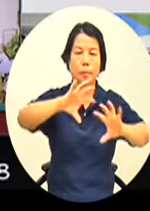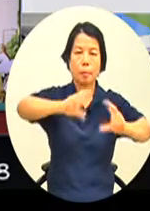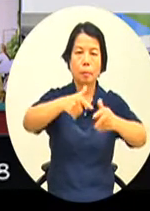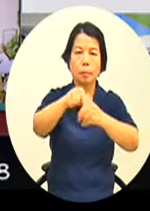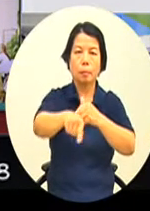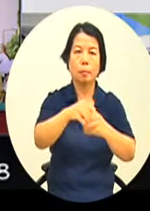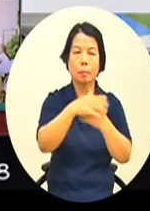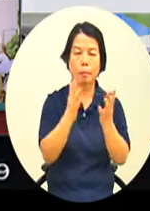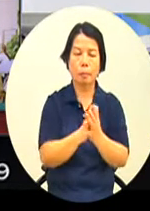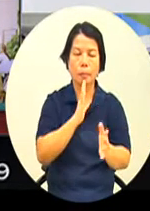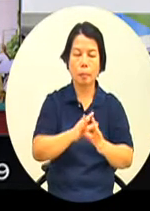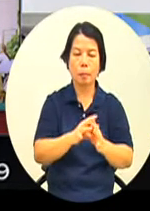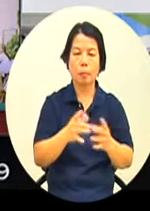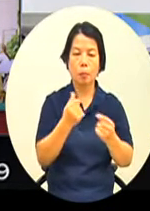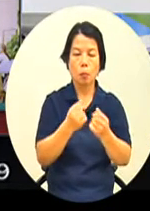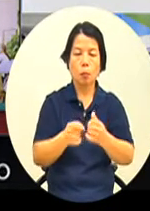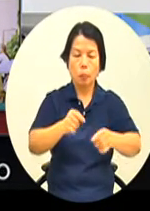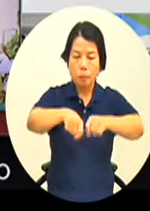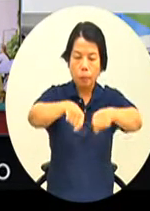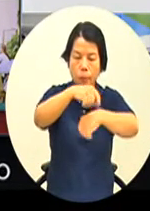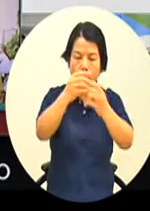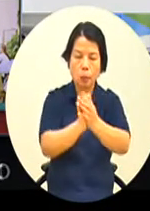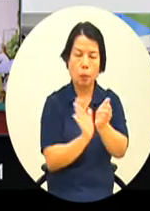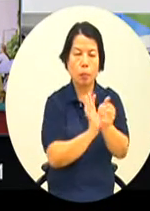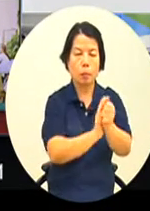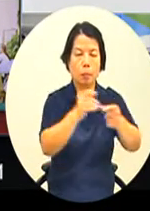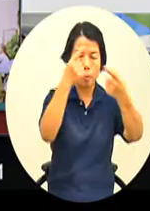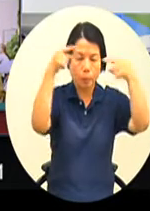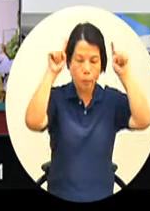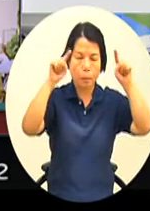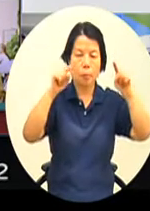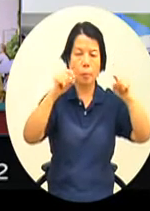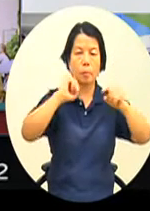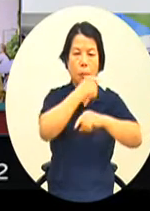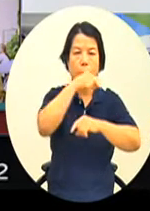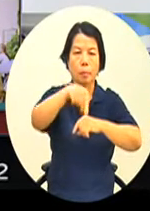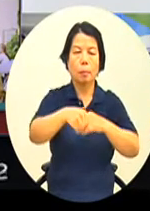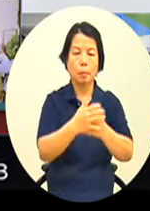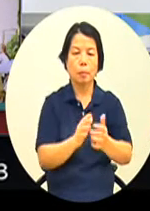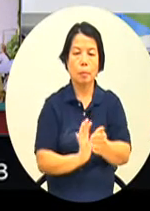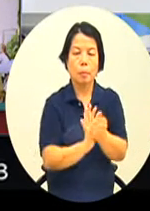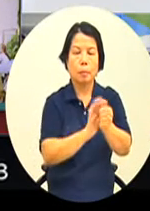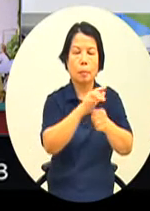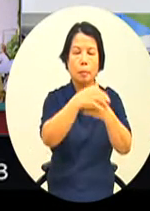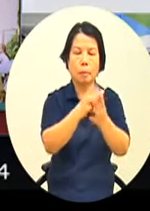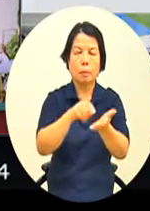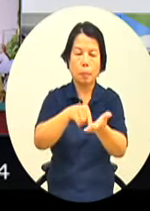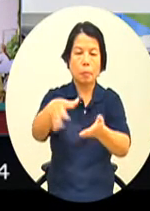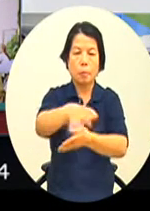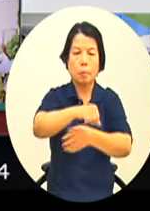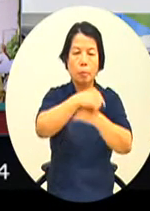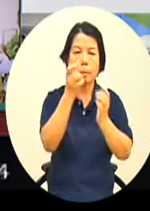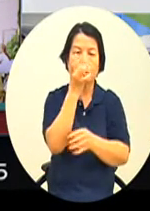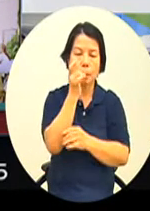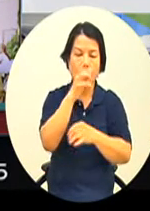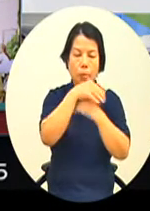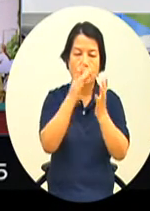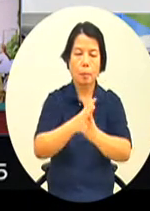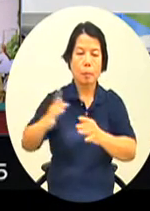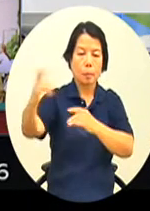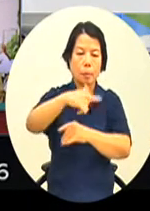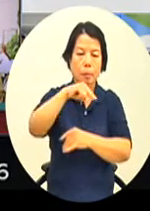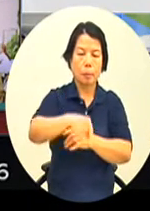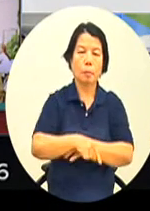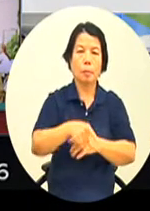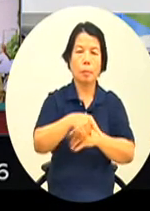可伦坡计划哈，我们鼓励高雄的在地大专院校积极的提案争取这个澳洲年轻人到高雄学习或短